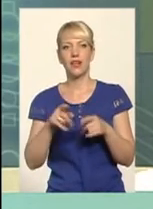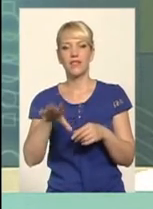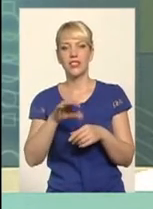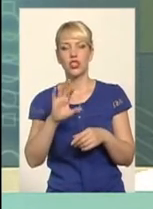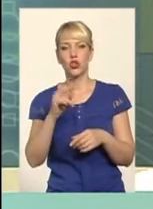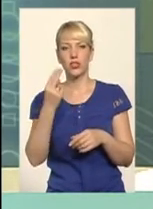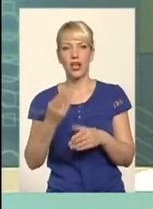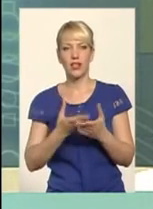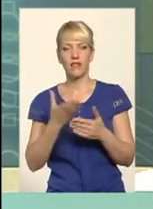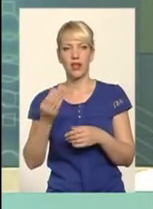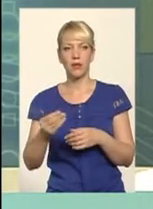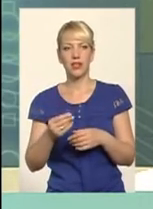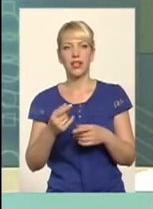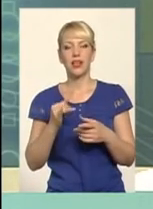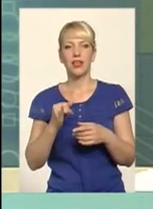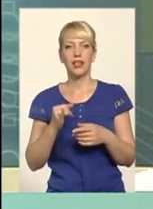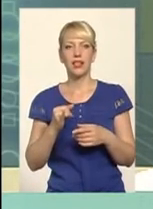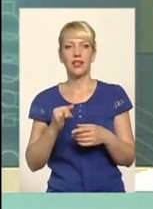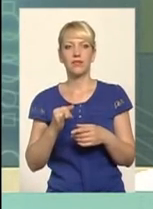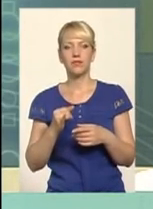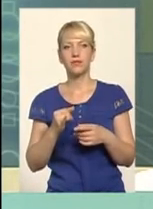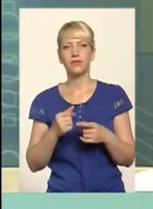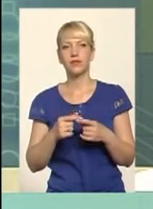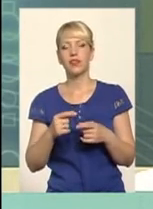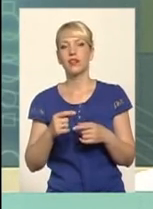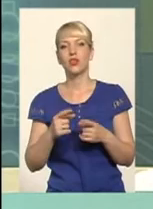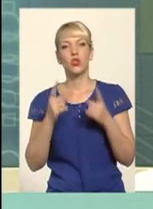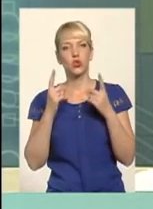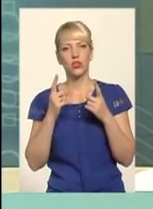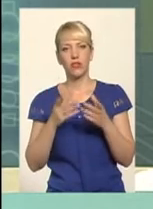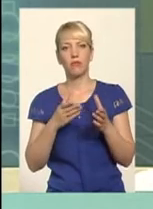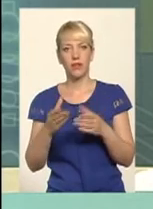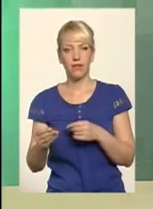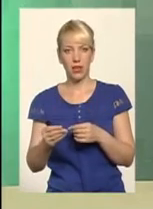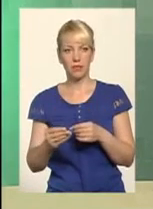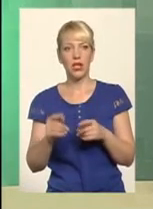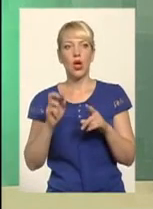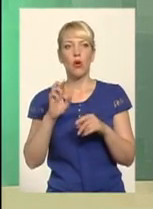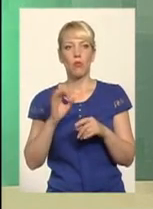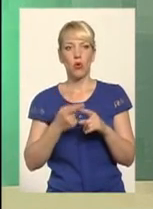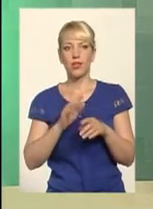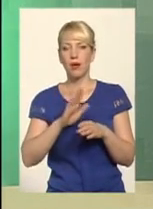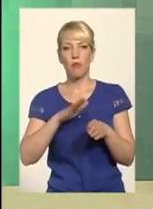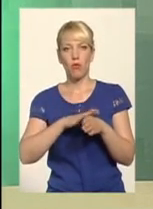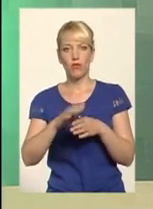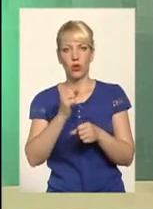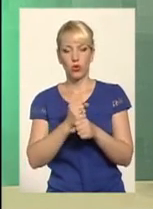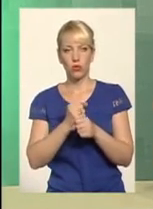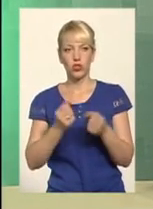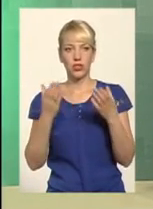і навіть, скажімо, там... Звичайно, дуже суттєво впливає, оскільки це неповний робочий день,